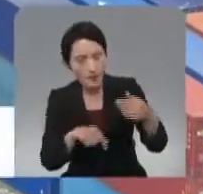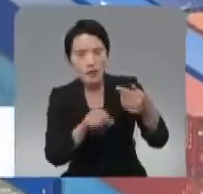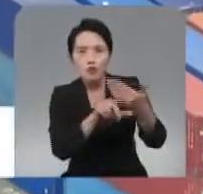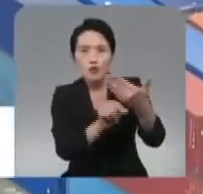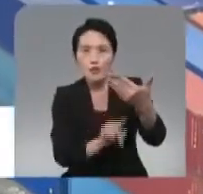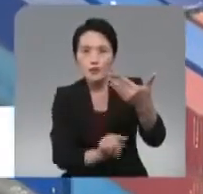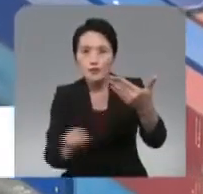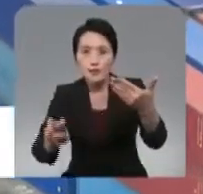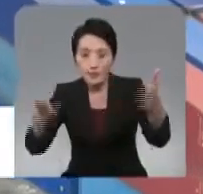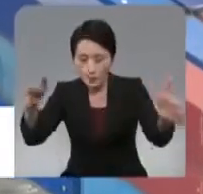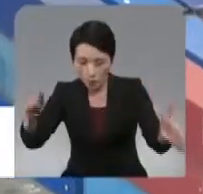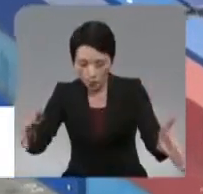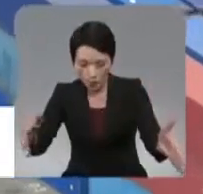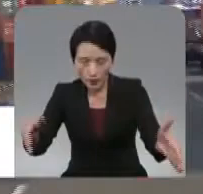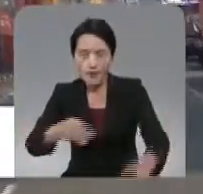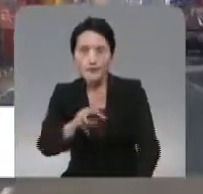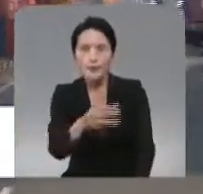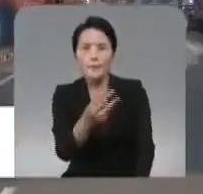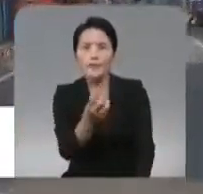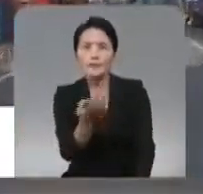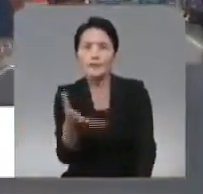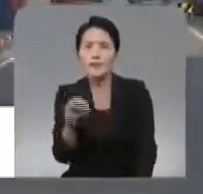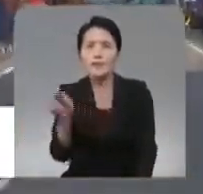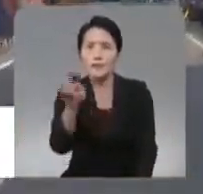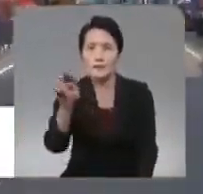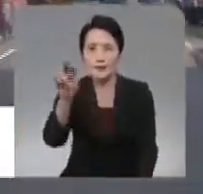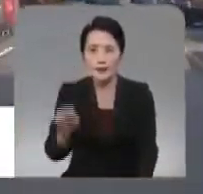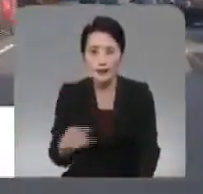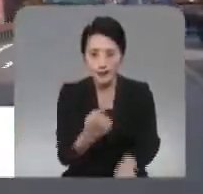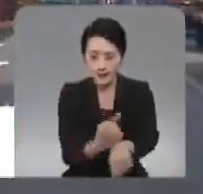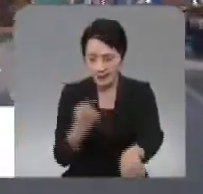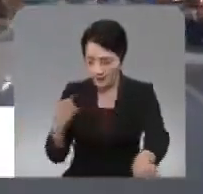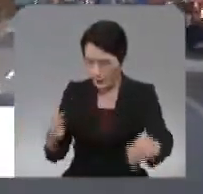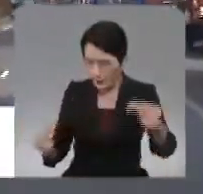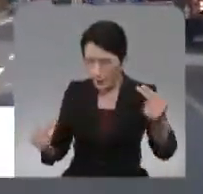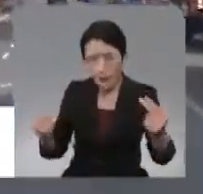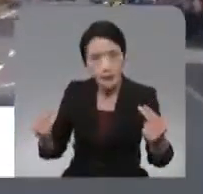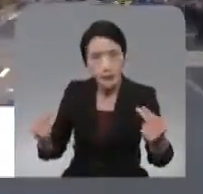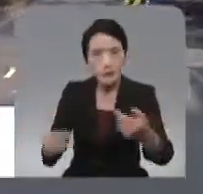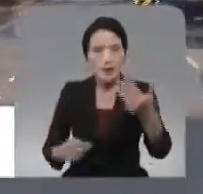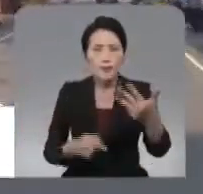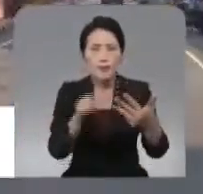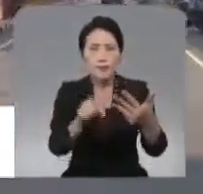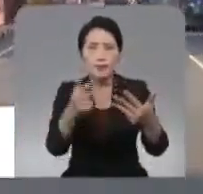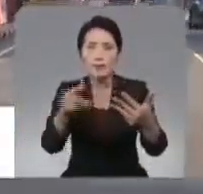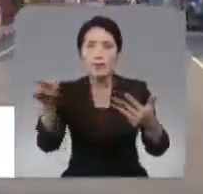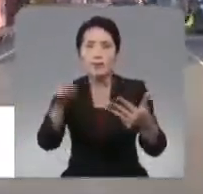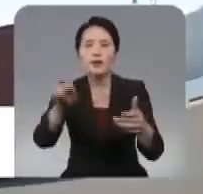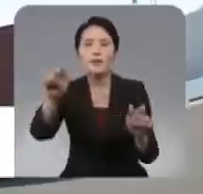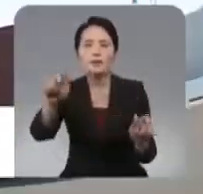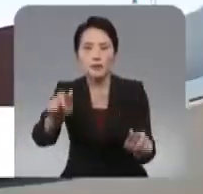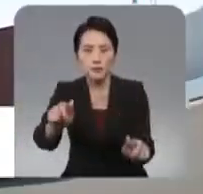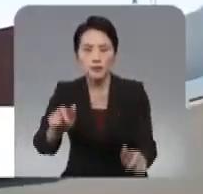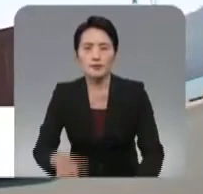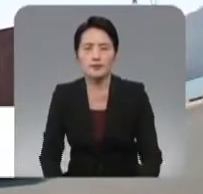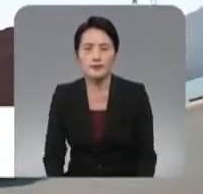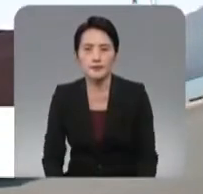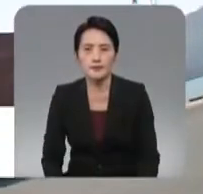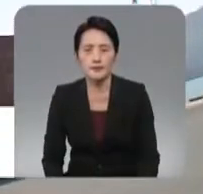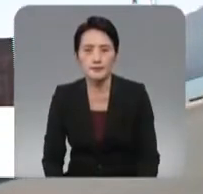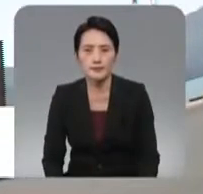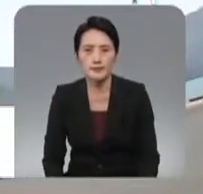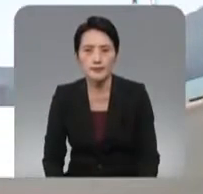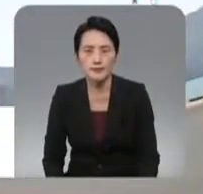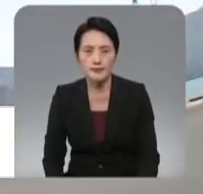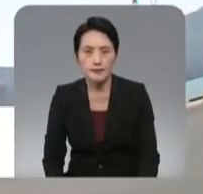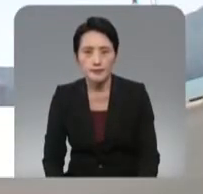đô la mỹ giảm 8,7% so với cùng kỳ năm trước Tuy nhiên kim ngạch xuất khẩu bình quân ngày lại tăng 1,8% do số